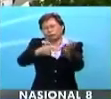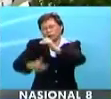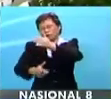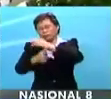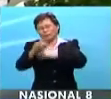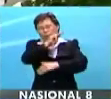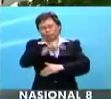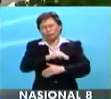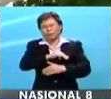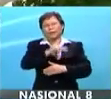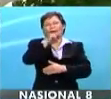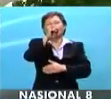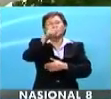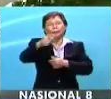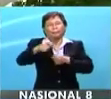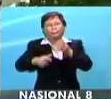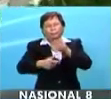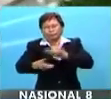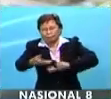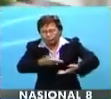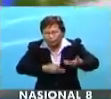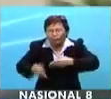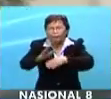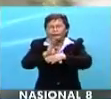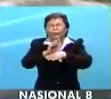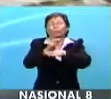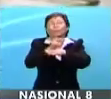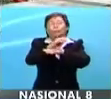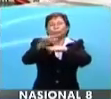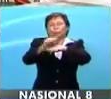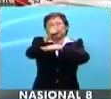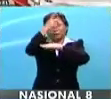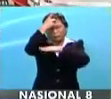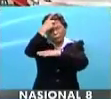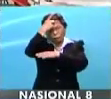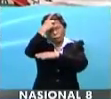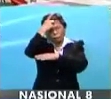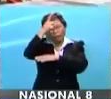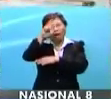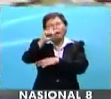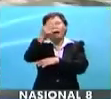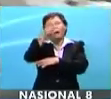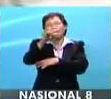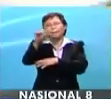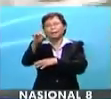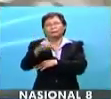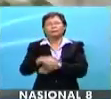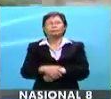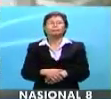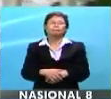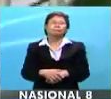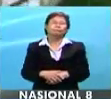Timbalan Menteri Perdagangan Dalam Negeri, Koperasi dan Kepenggunaan, Dato' Sri Ahmad Bashah Mat Hanifah.